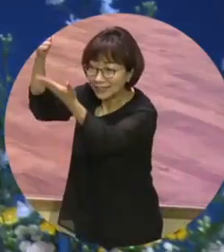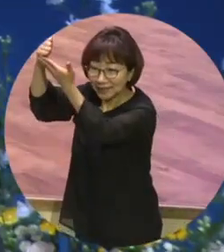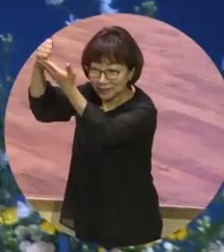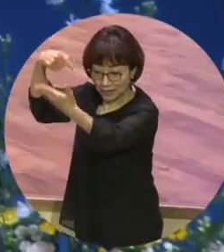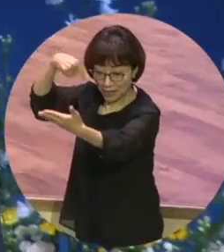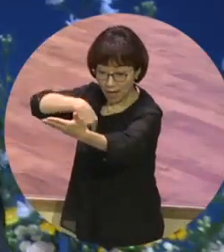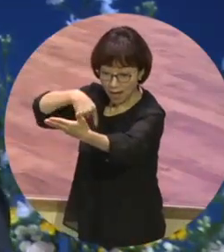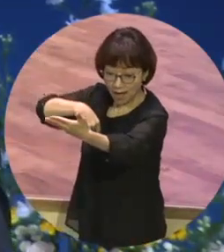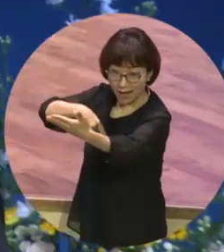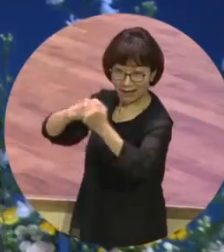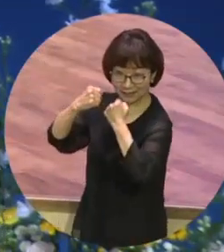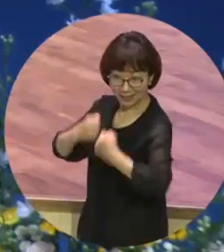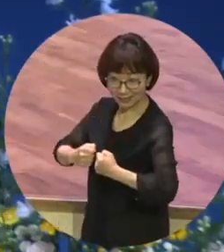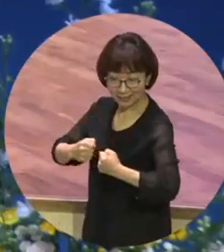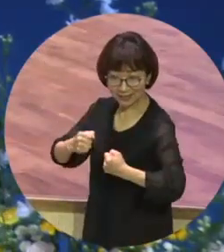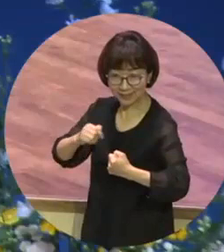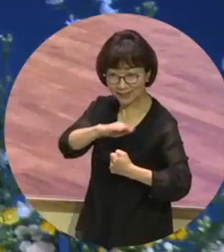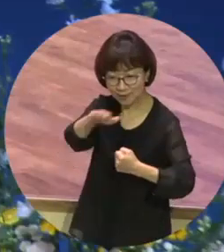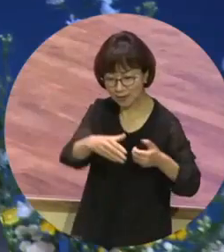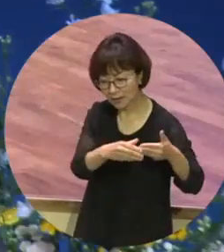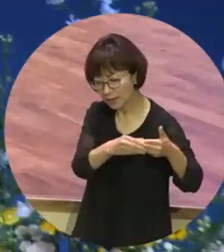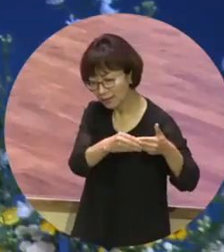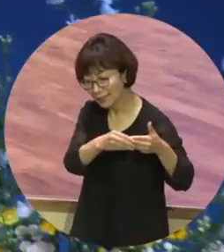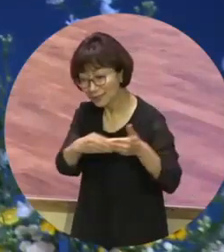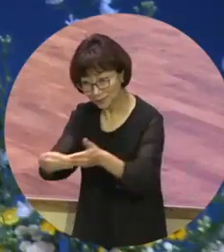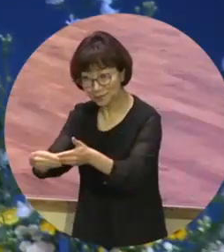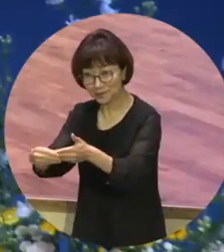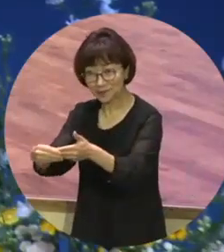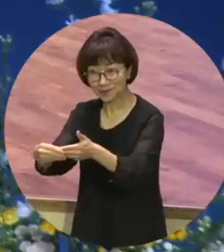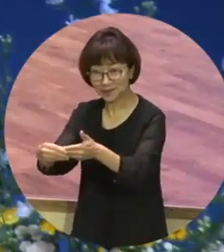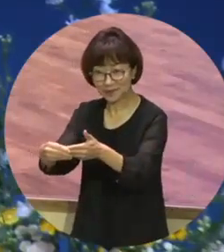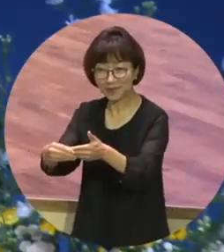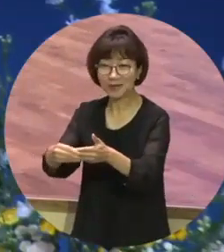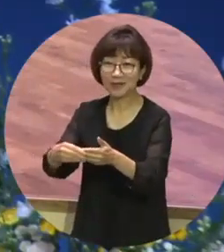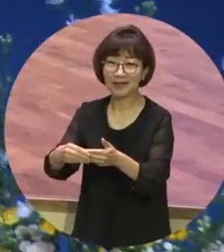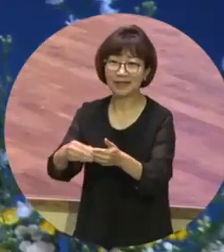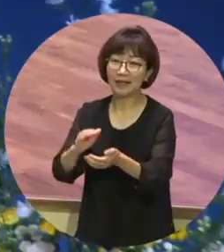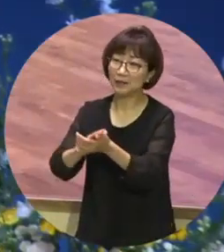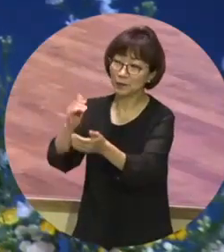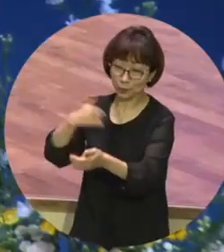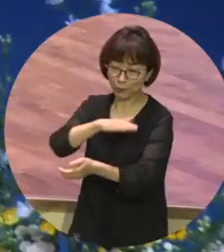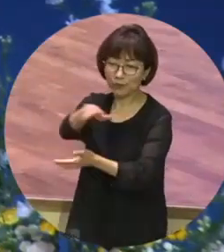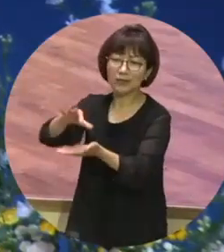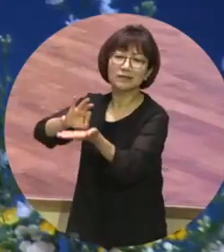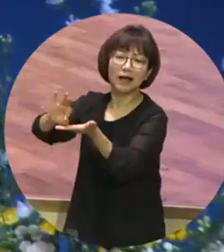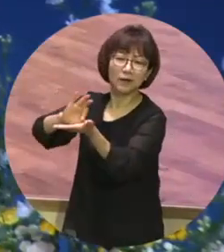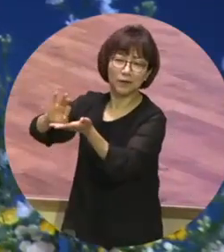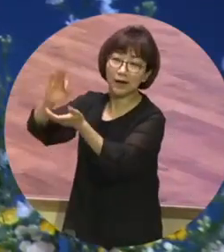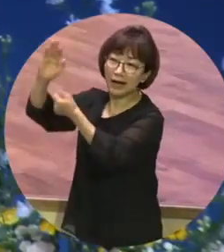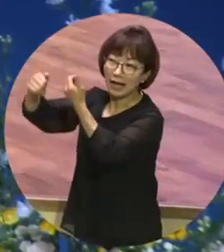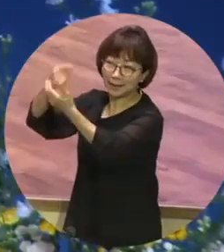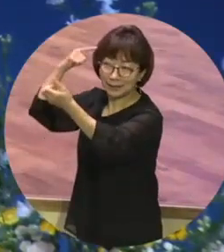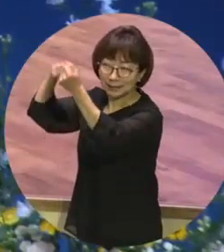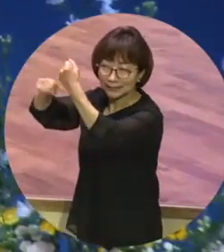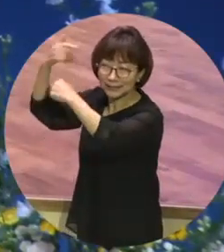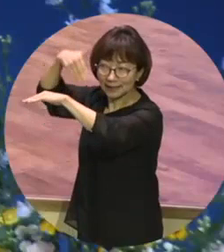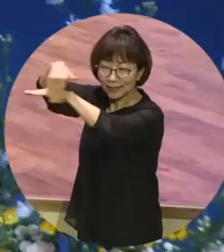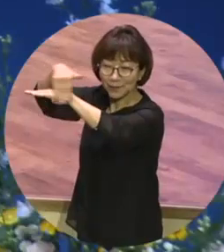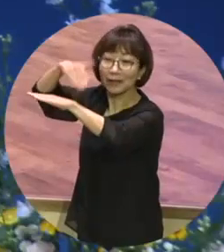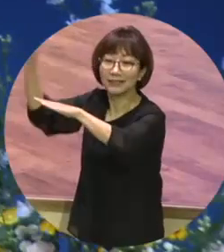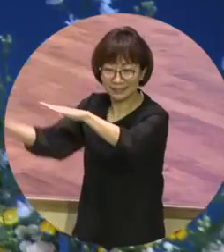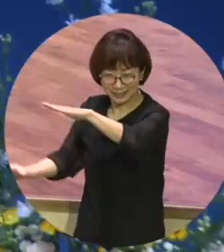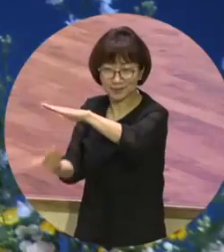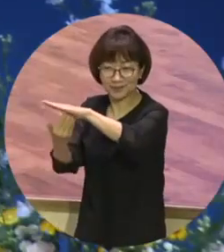계시면서 나를 인도하고 나를 통해서 하나님 뜻을 이루는 역사가 일어난다. 우리는 보통 사람